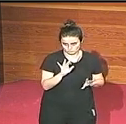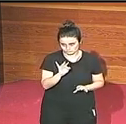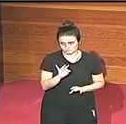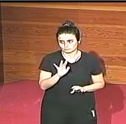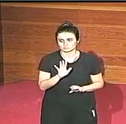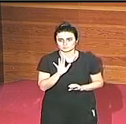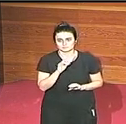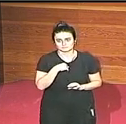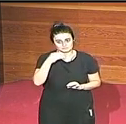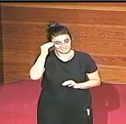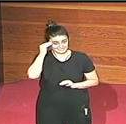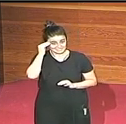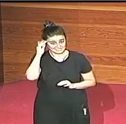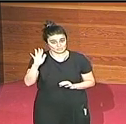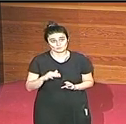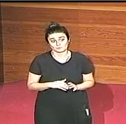Baina nik uste dut